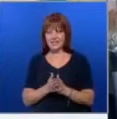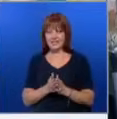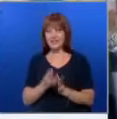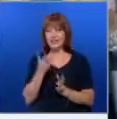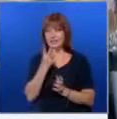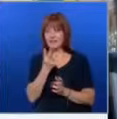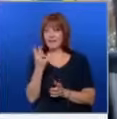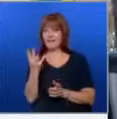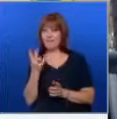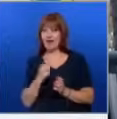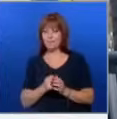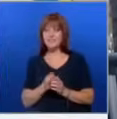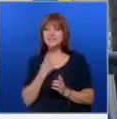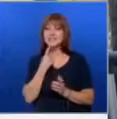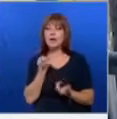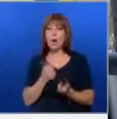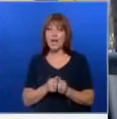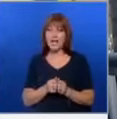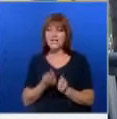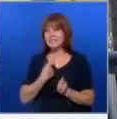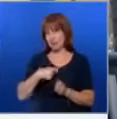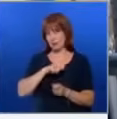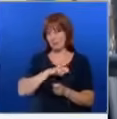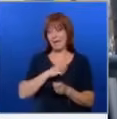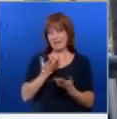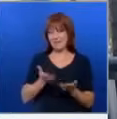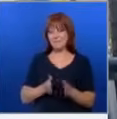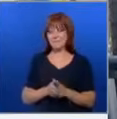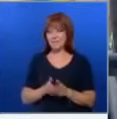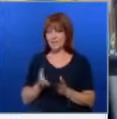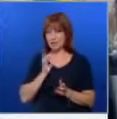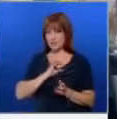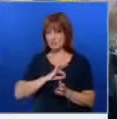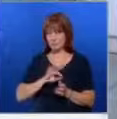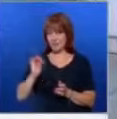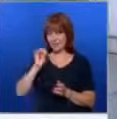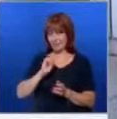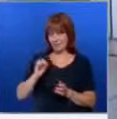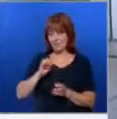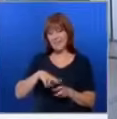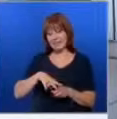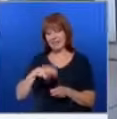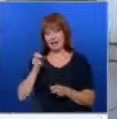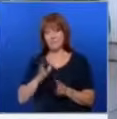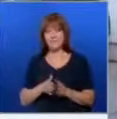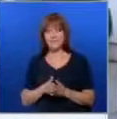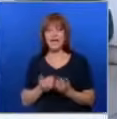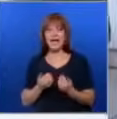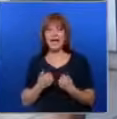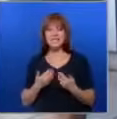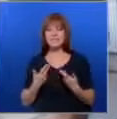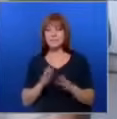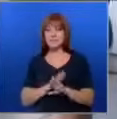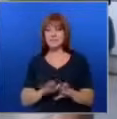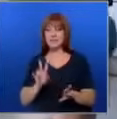3-2. 3-2. За какво? За Испания. За Испания. Те ли ще спечелят европейско? Да. Ами, аз искам да